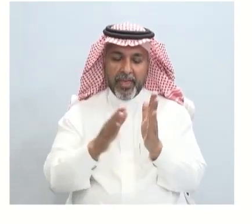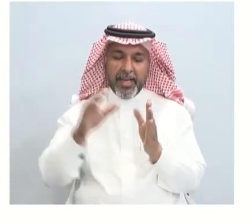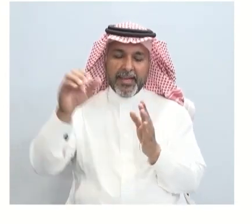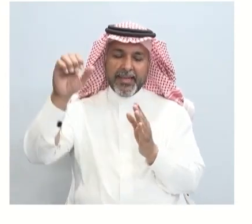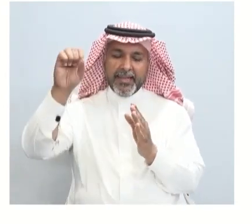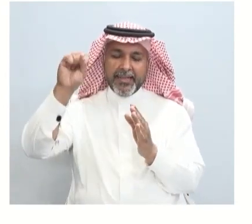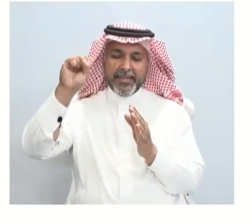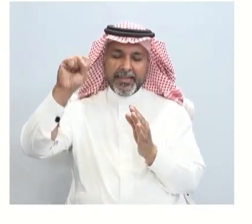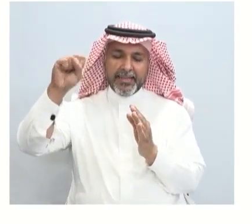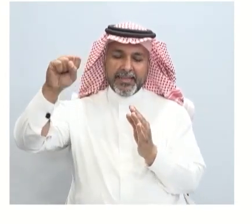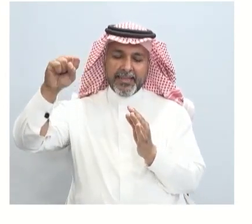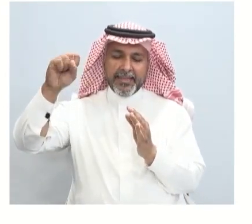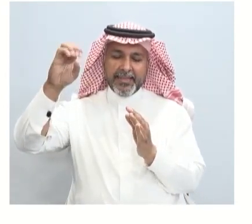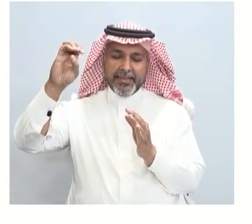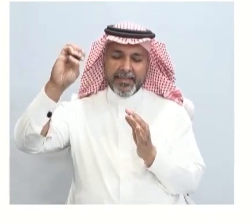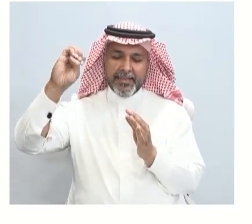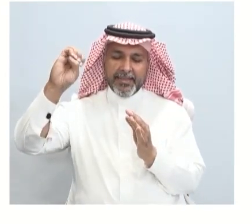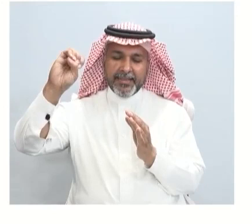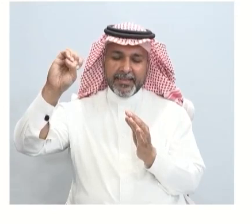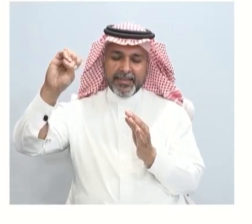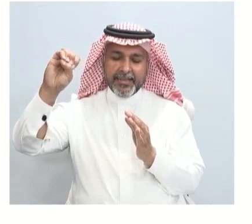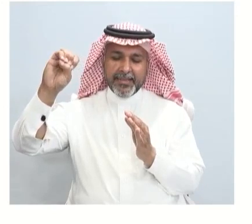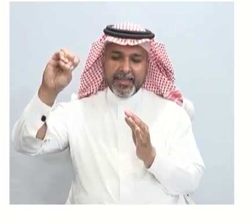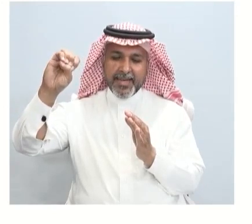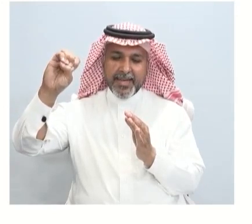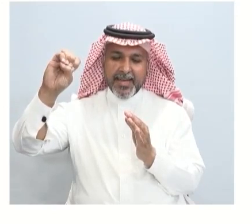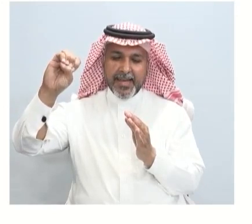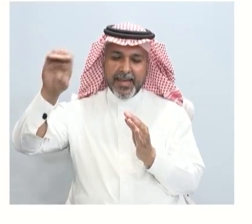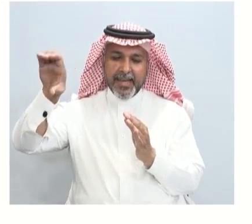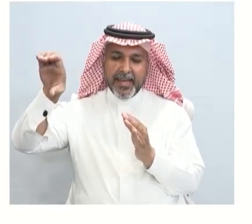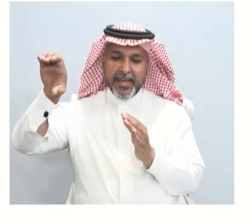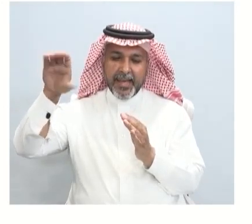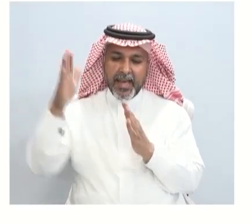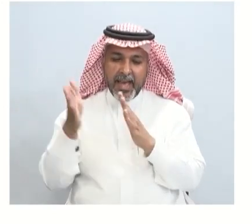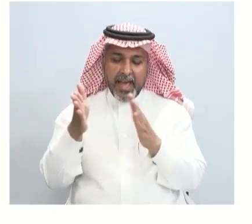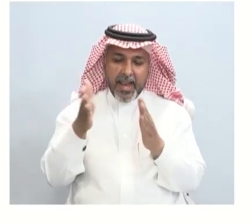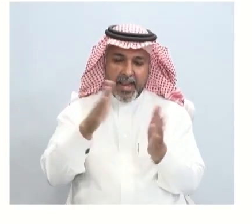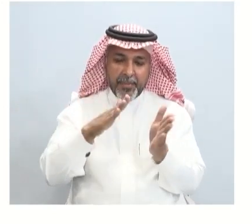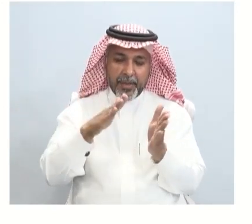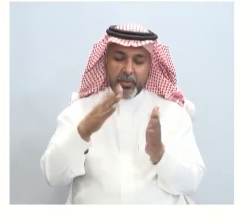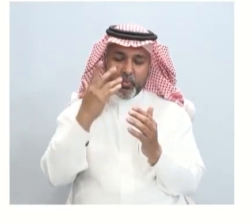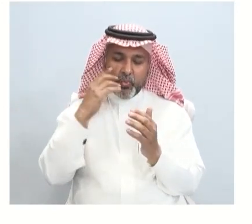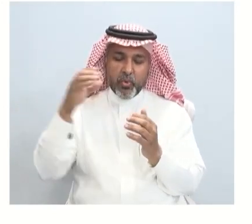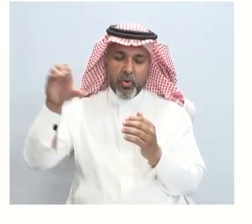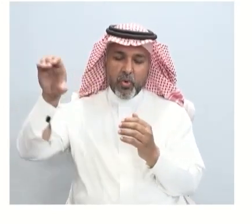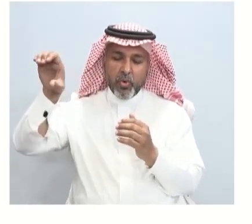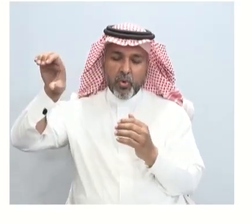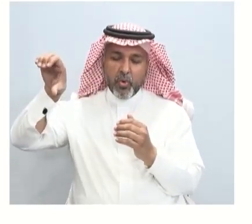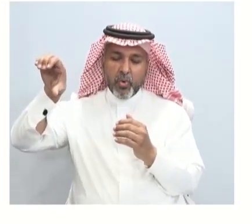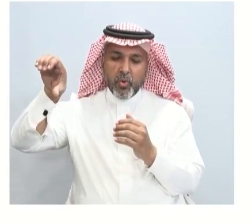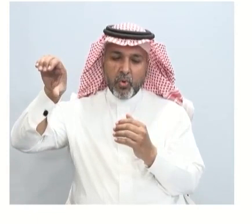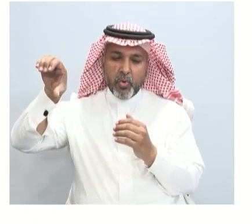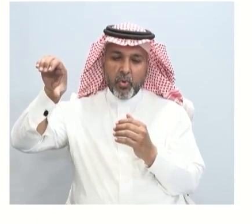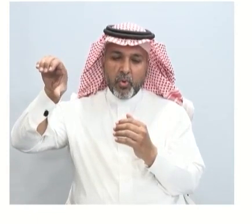التمام اللي هي الكوتان بمنحي دوال الجيب وجيب التمام والظل فبالتالي كل وحده ترتبط بمقلب ف